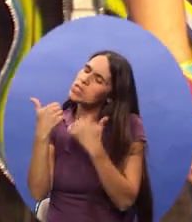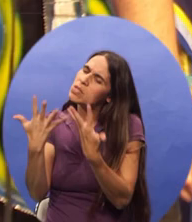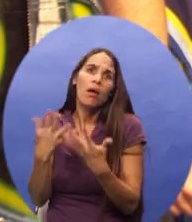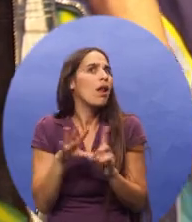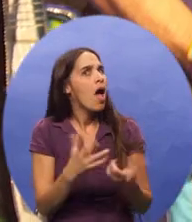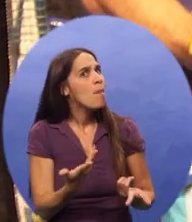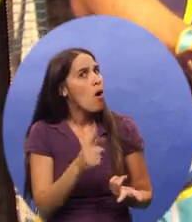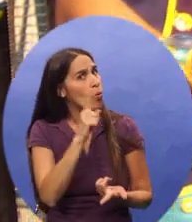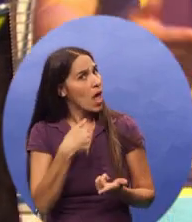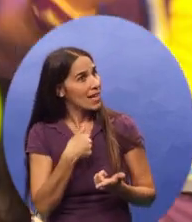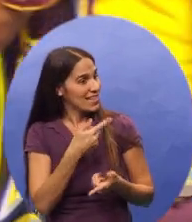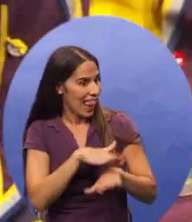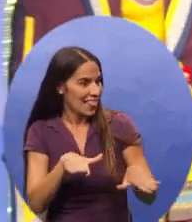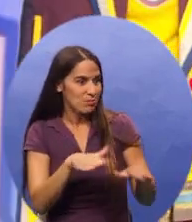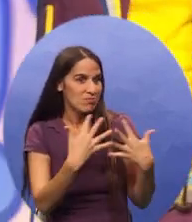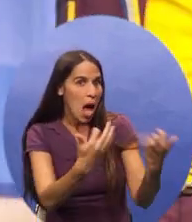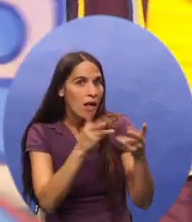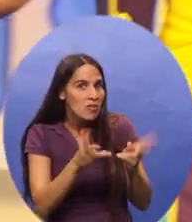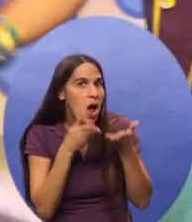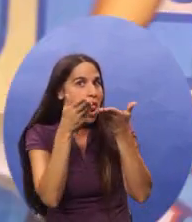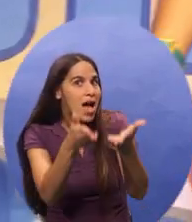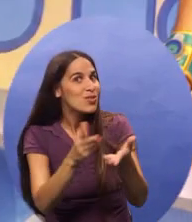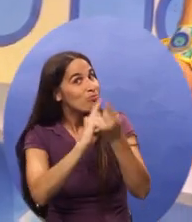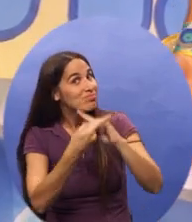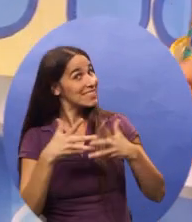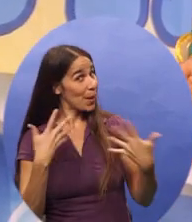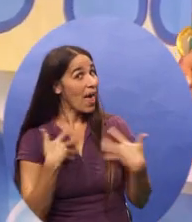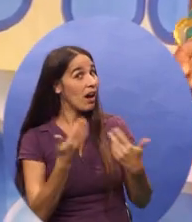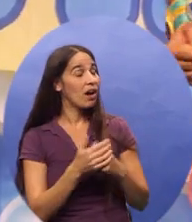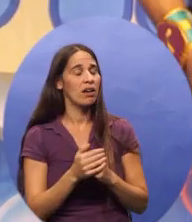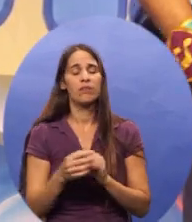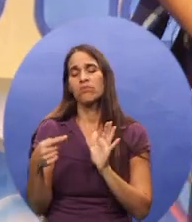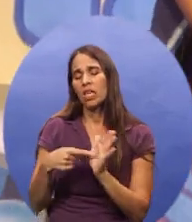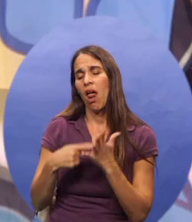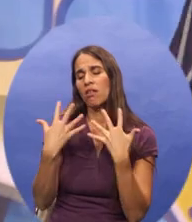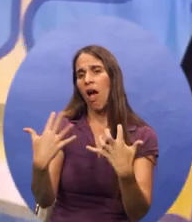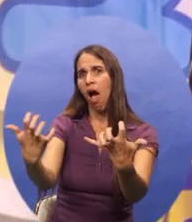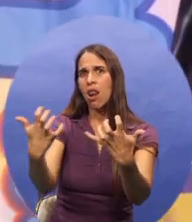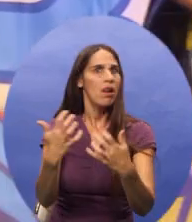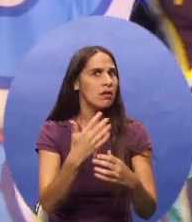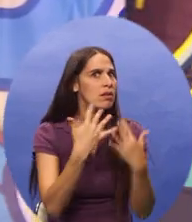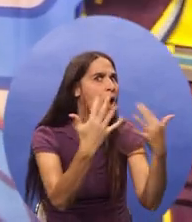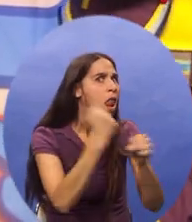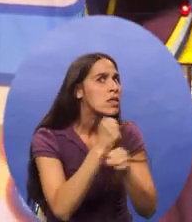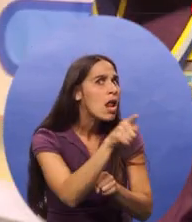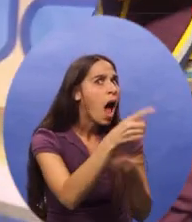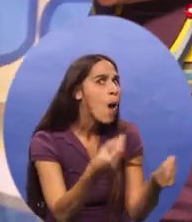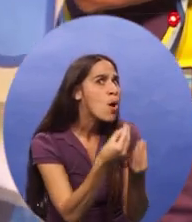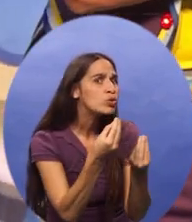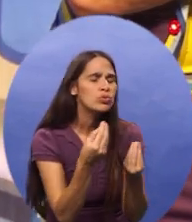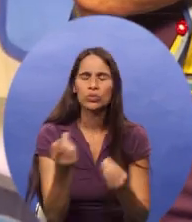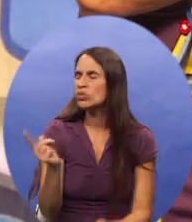רוצה לספר. מה, למה? אולי אני והילדים בקהל נוכל לעזור לך להיות שמח. זה בגלל הקהל. הם עשו לך